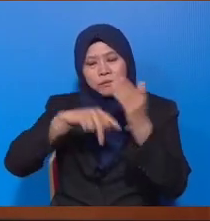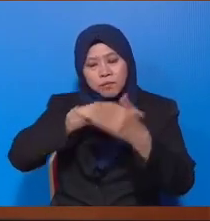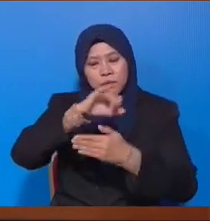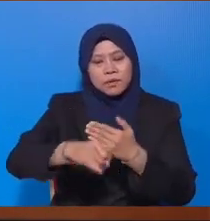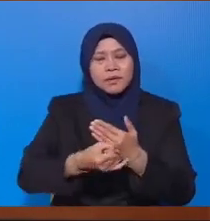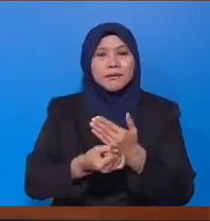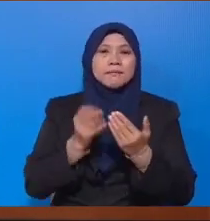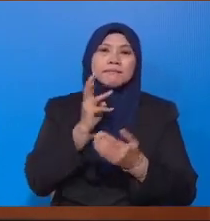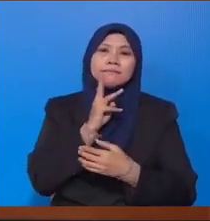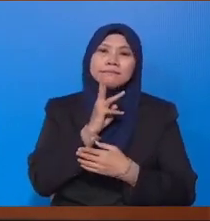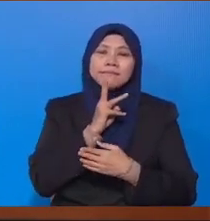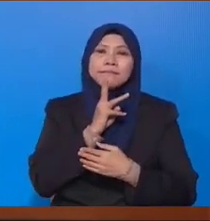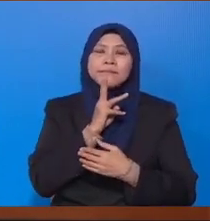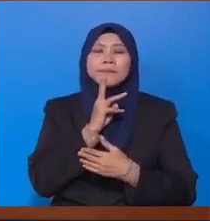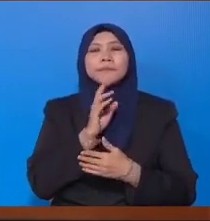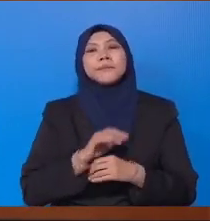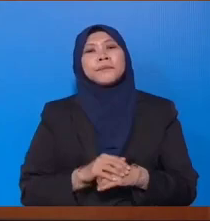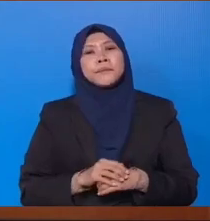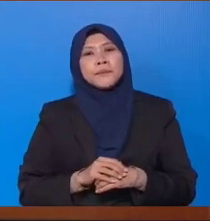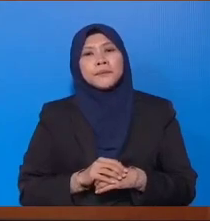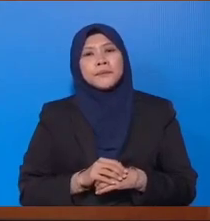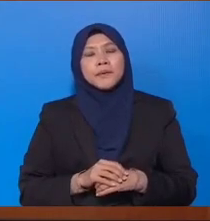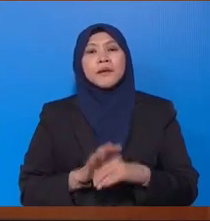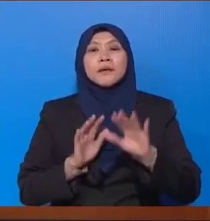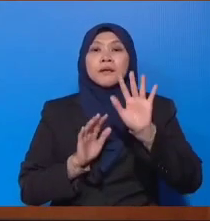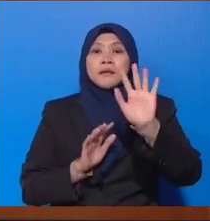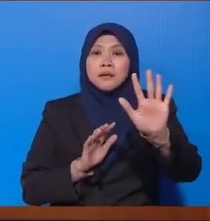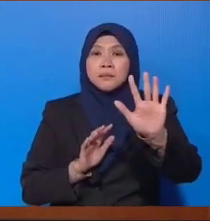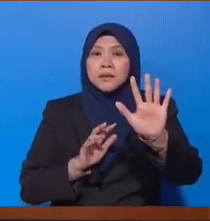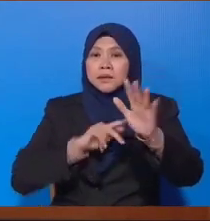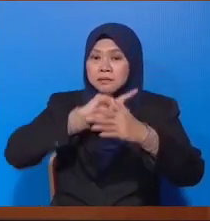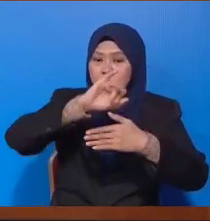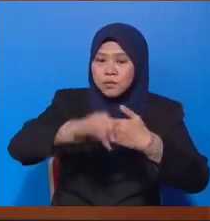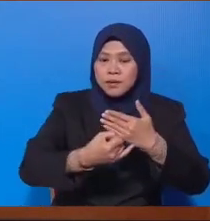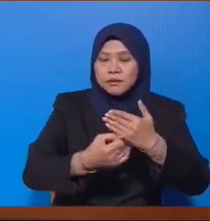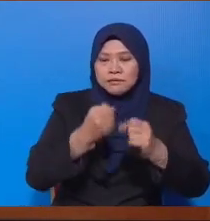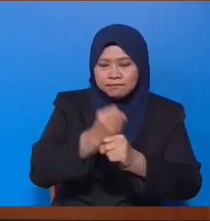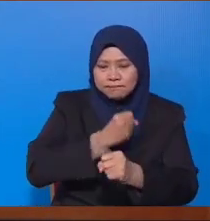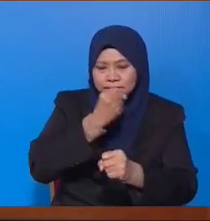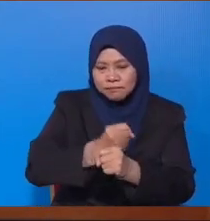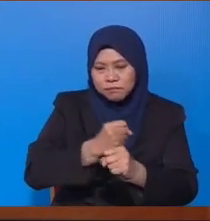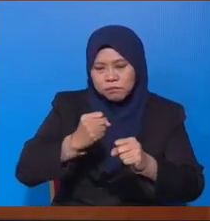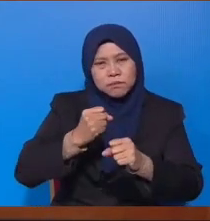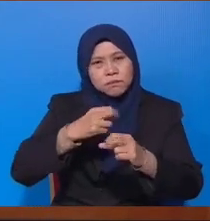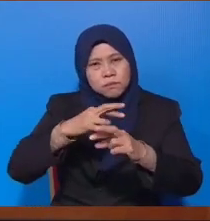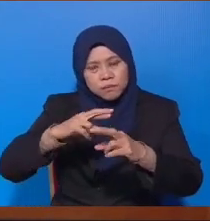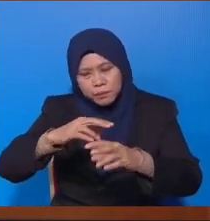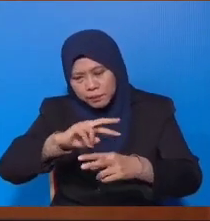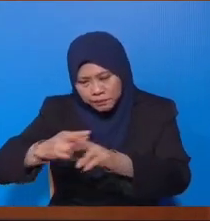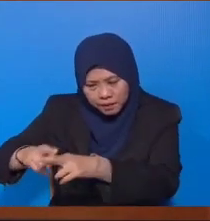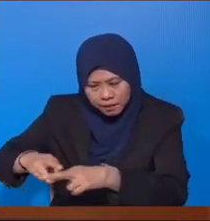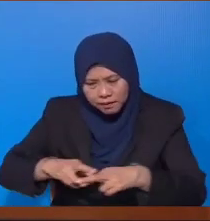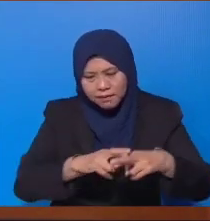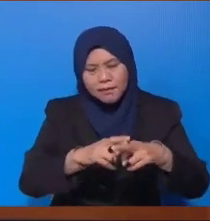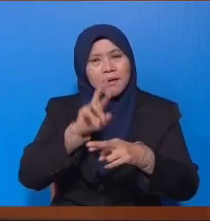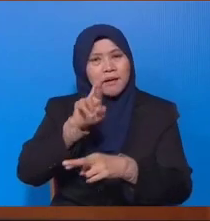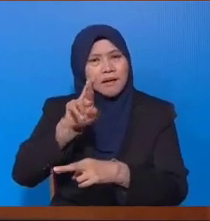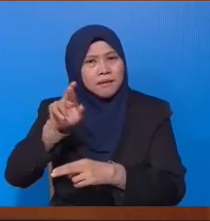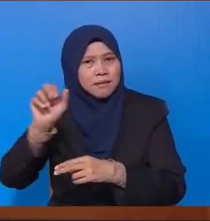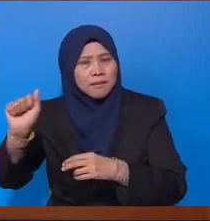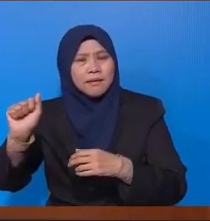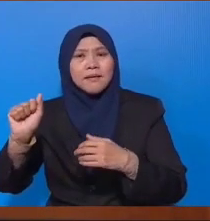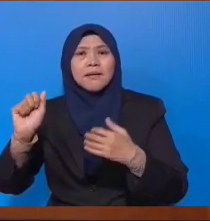bekalan air seperti berikut antaranya 5 Project bagi kejang-kejang menaik taraf kira utan air Adapun alri